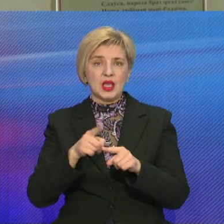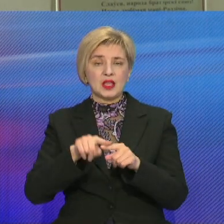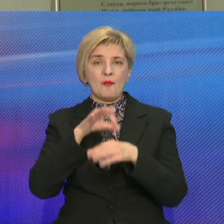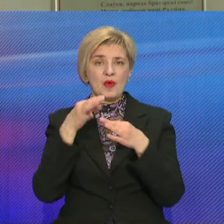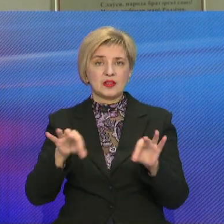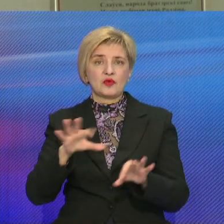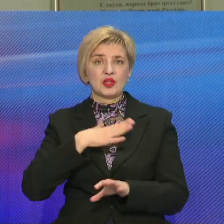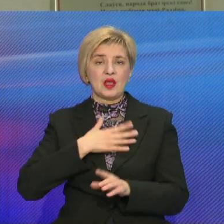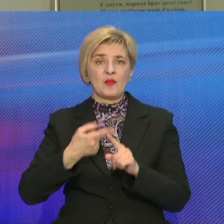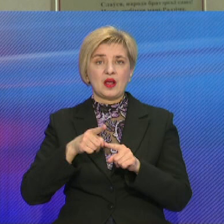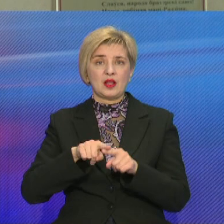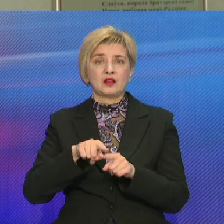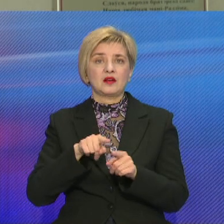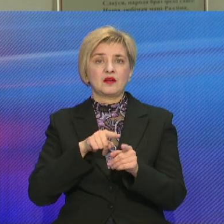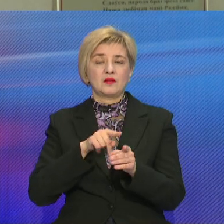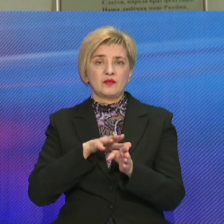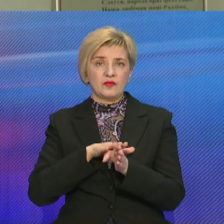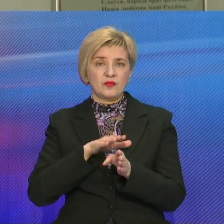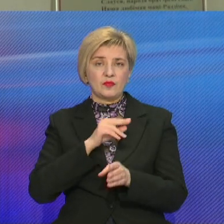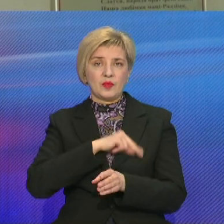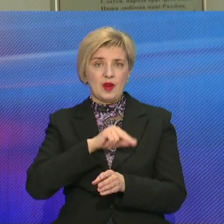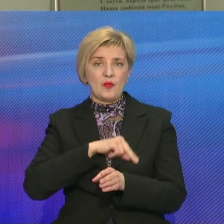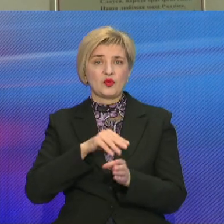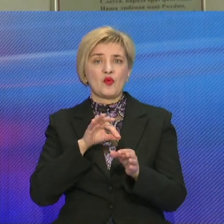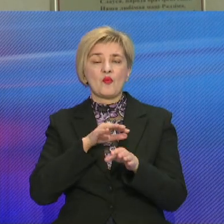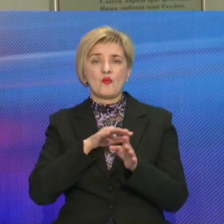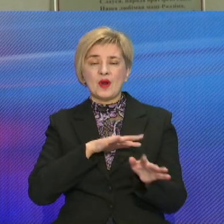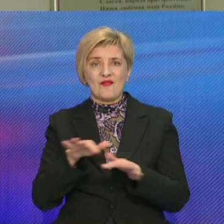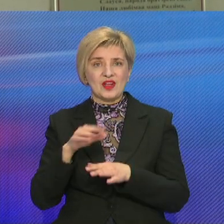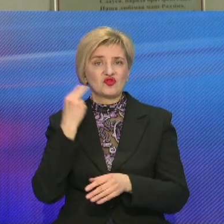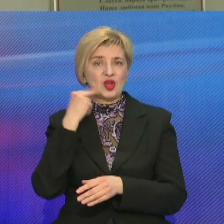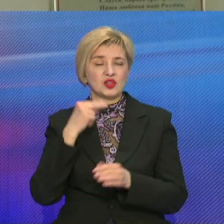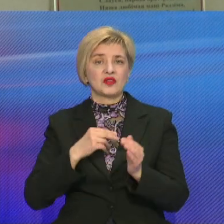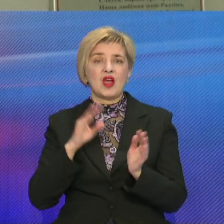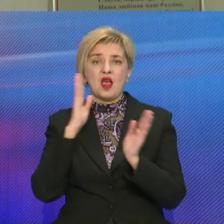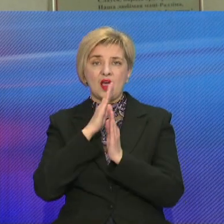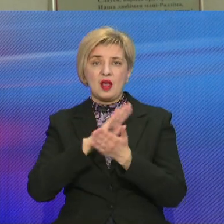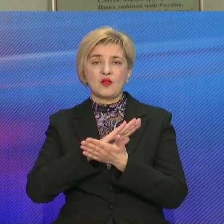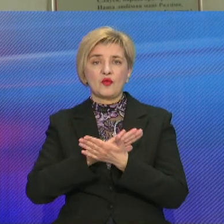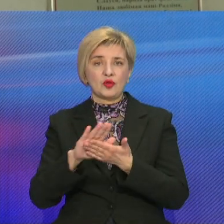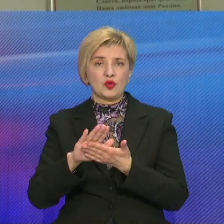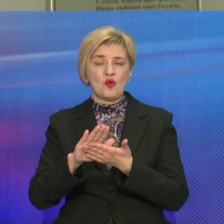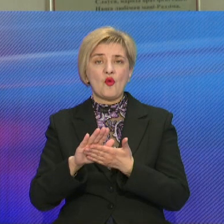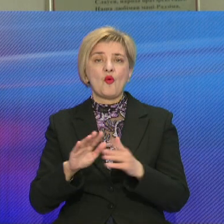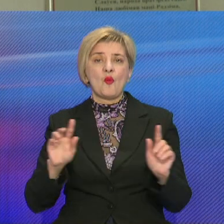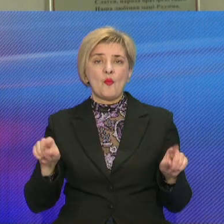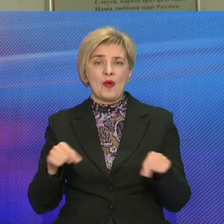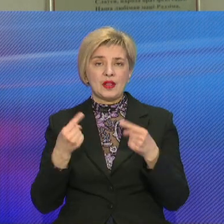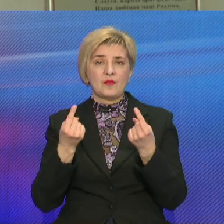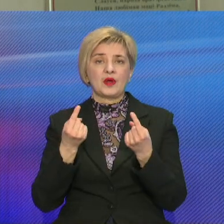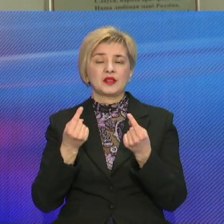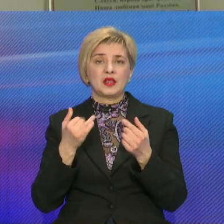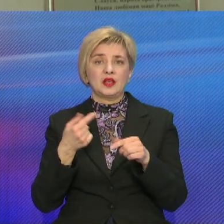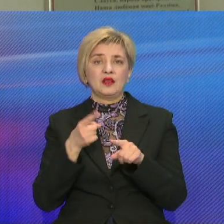эту работу проводить качественно, экологию поднимать, ну и решать поставленные задачи. Безусловно, что это должно быть в увязке с